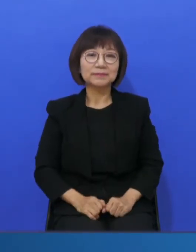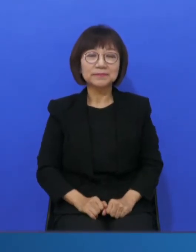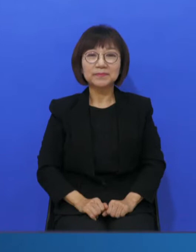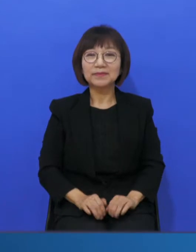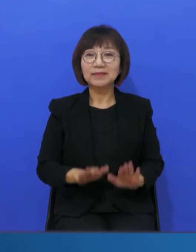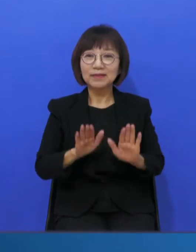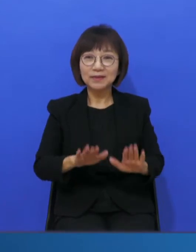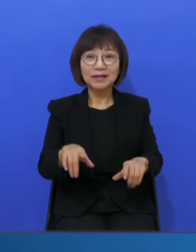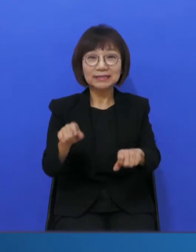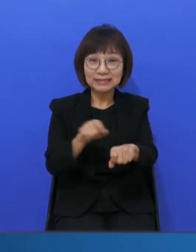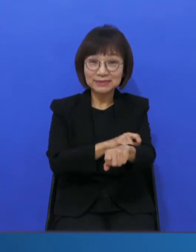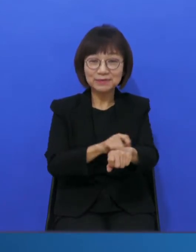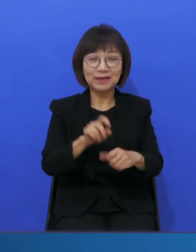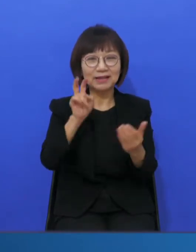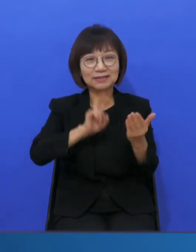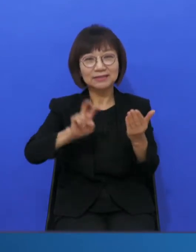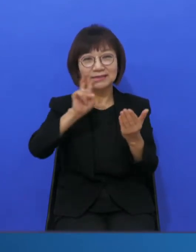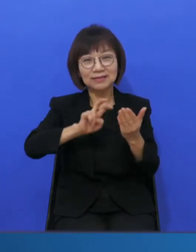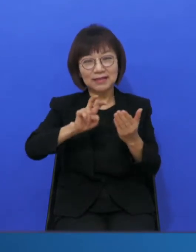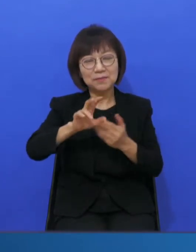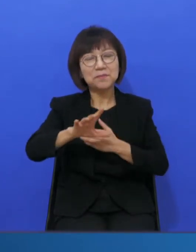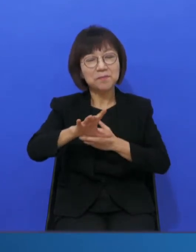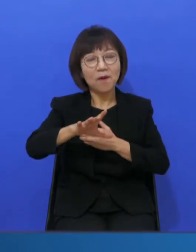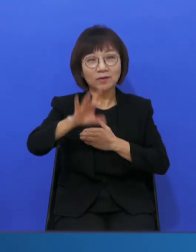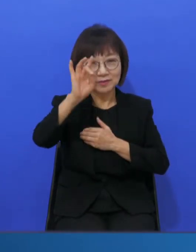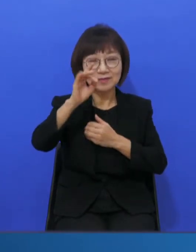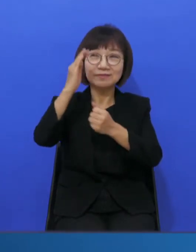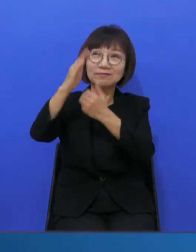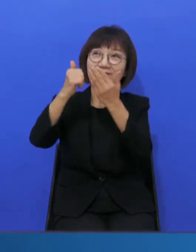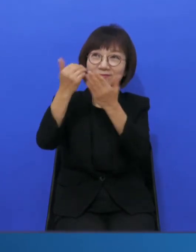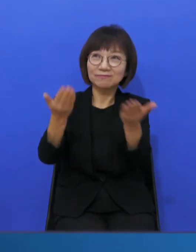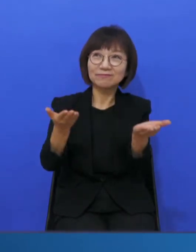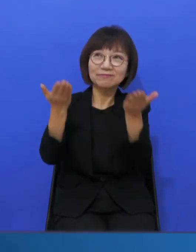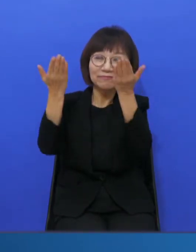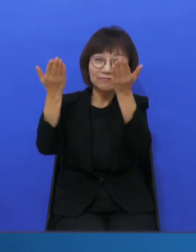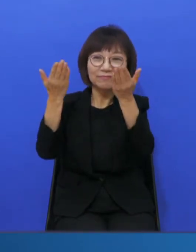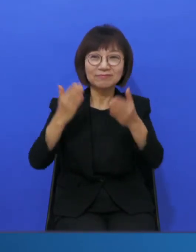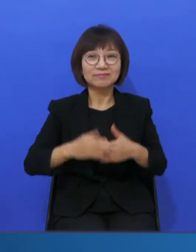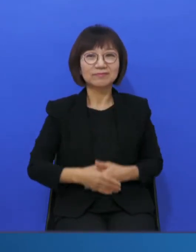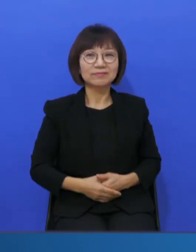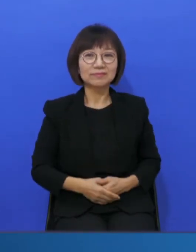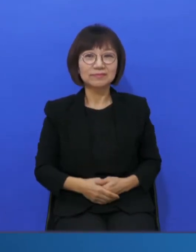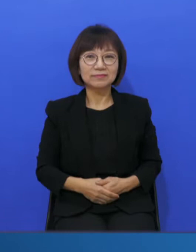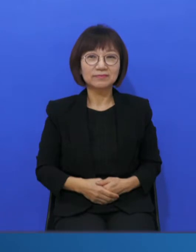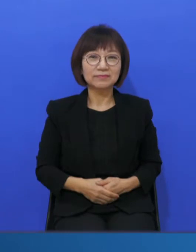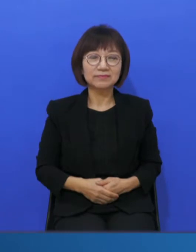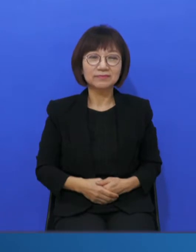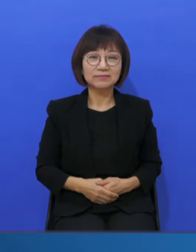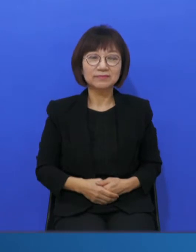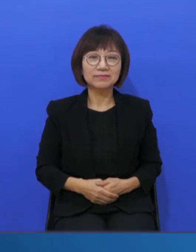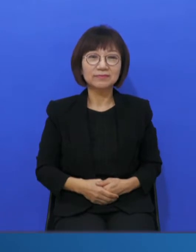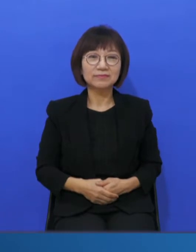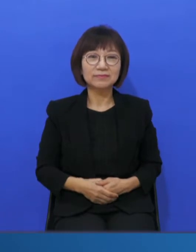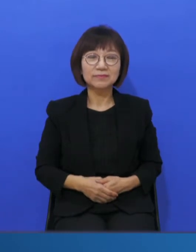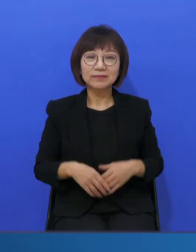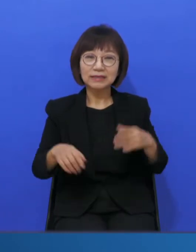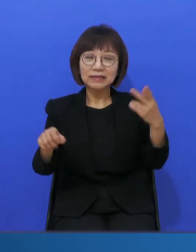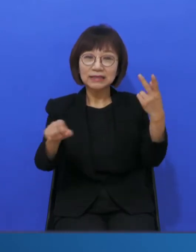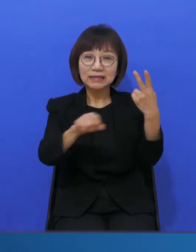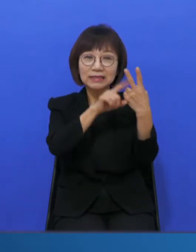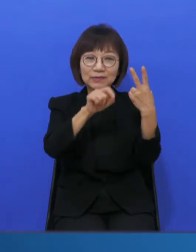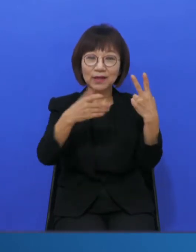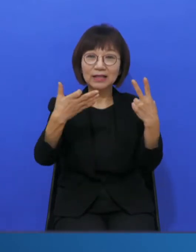오늘은 특별한 찬양을 먼저 하나님께 드리도록 하겠습니다. We will first give a very special praise to God. 2월